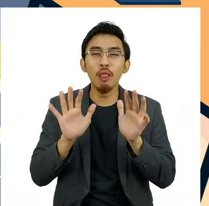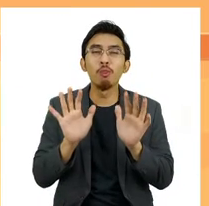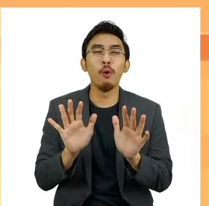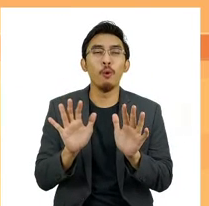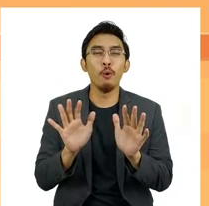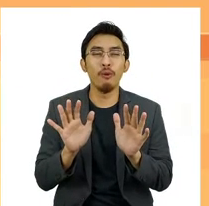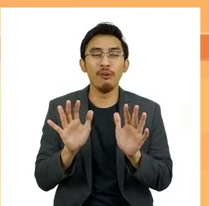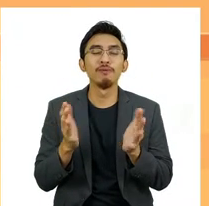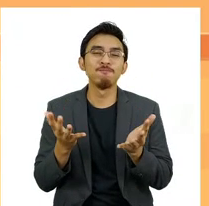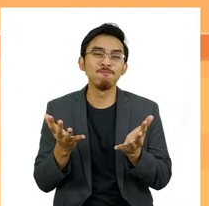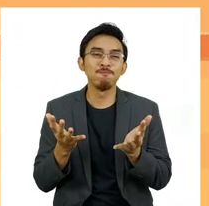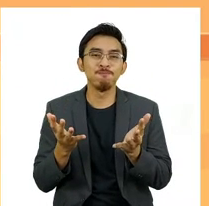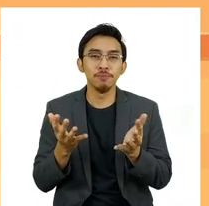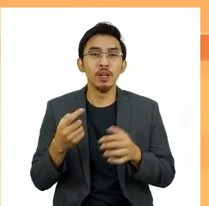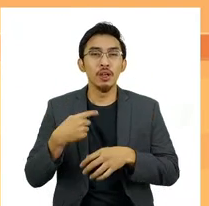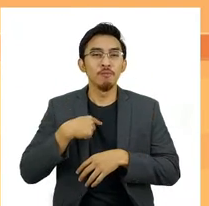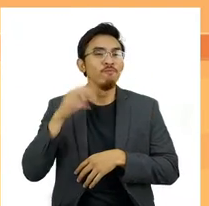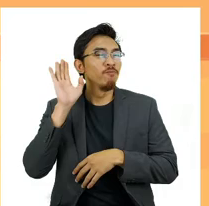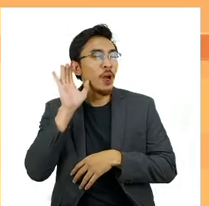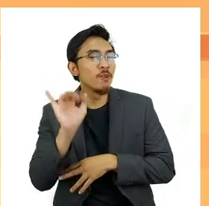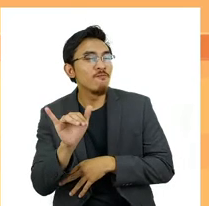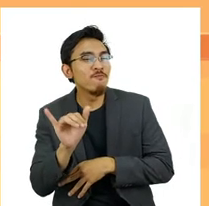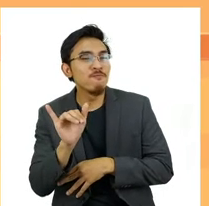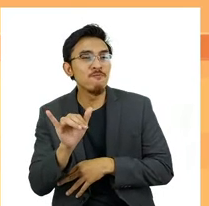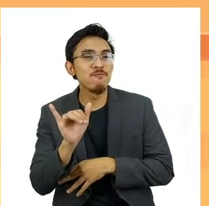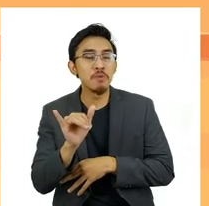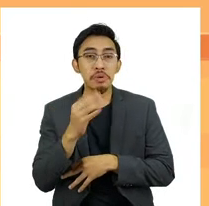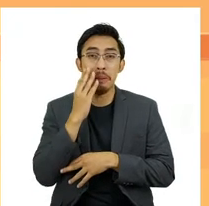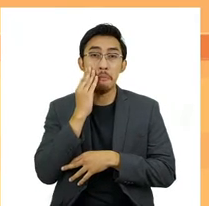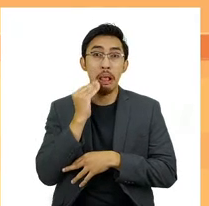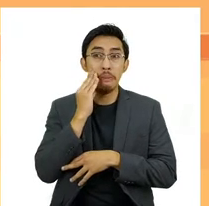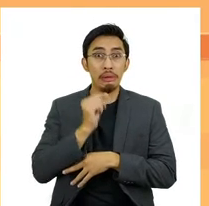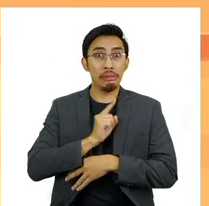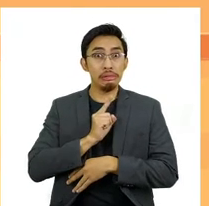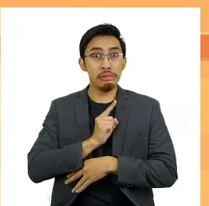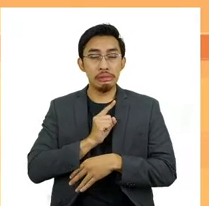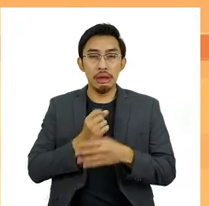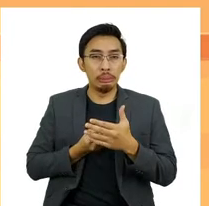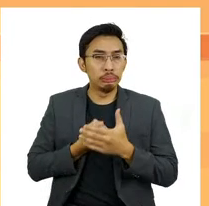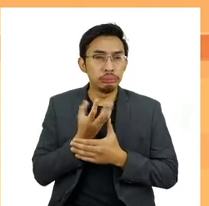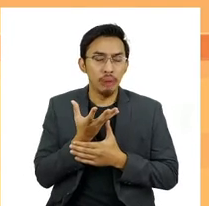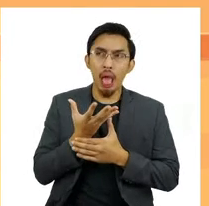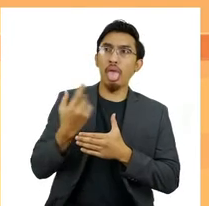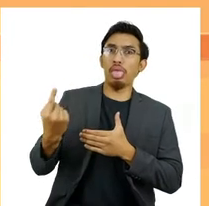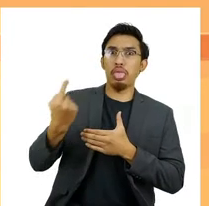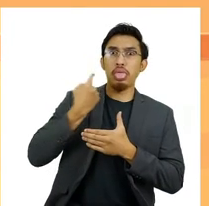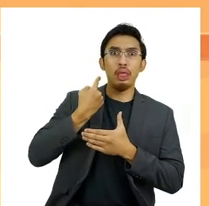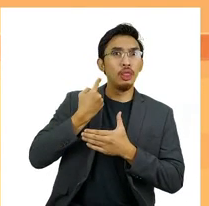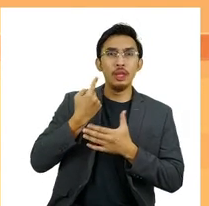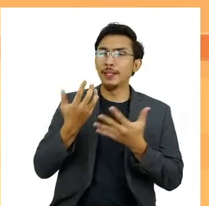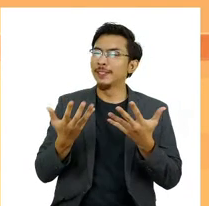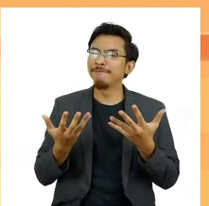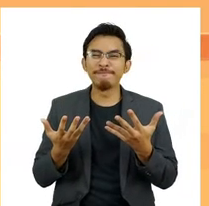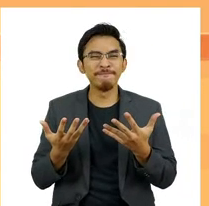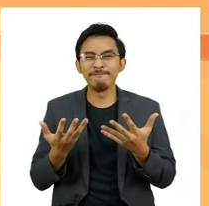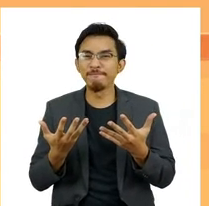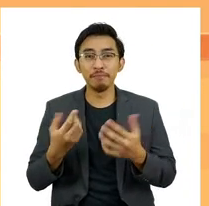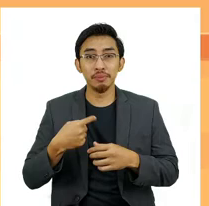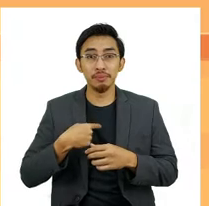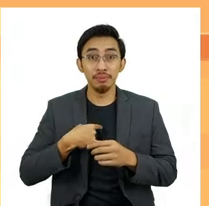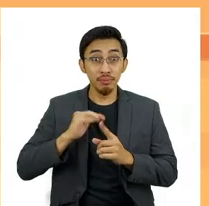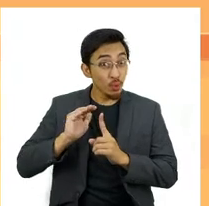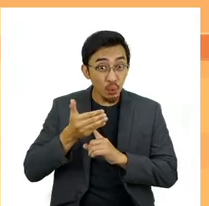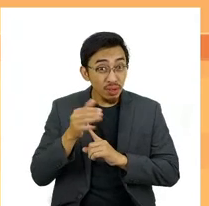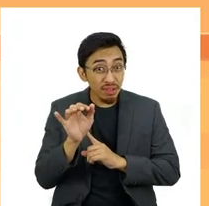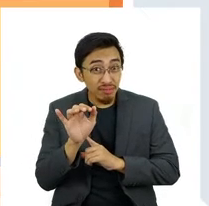traumanya. Iya, aku dengar itu. Masa menyampaikan pengalaman sendiri di media sosial bisa dituntut? Memangnya kita itu nggak dilindungi di